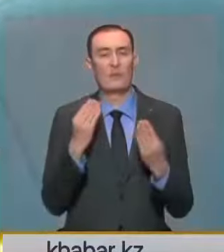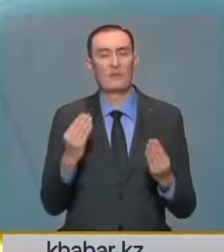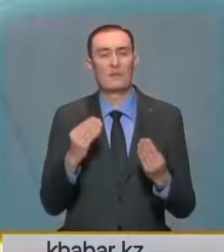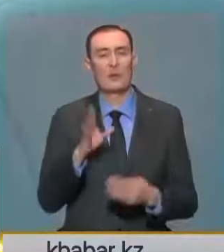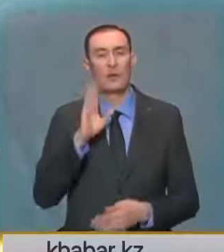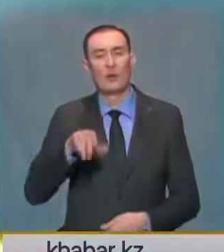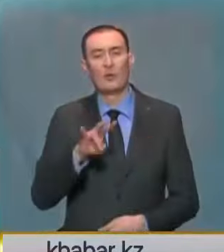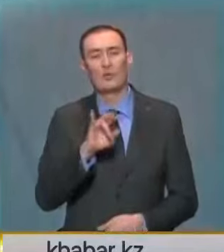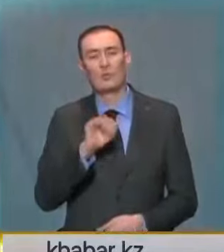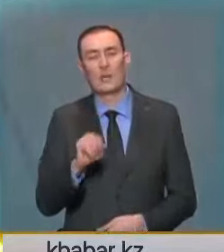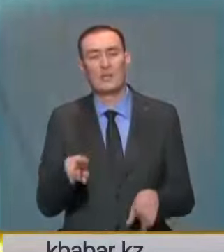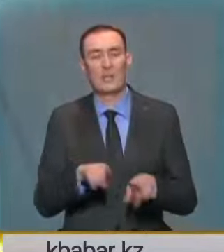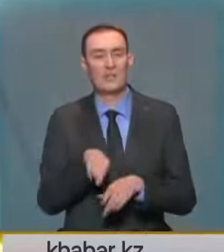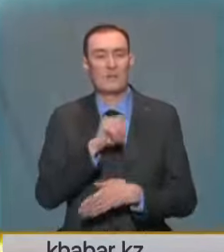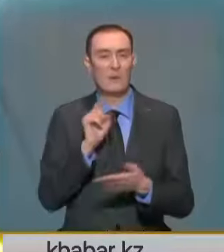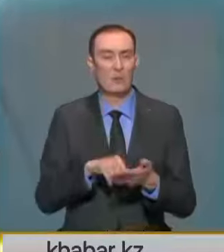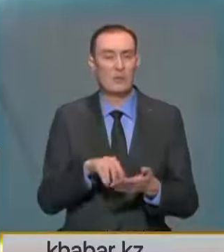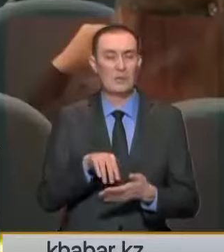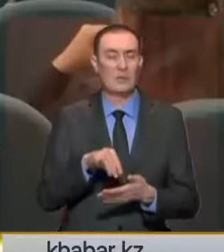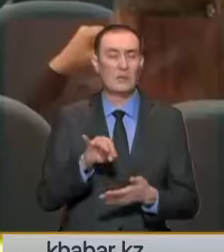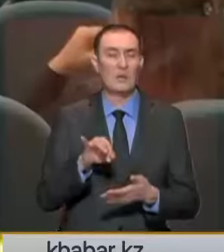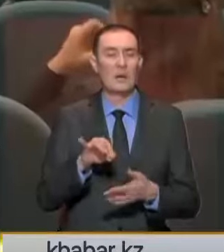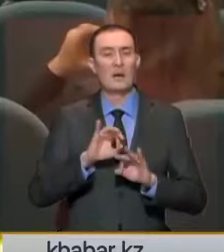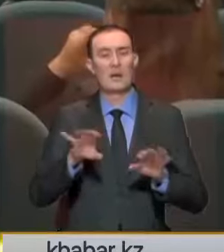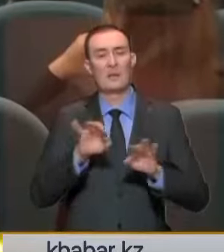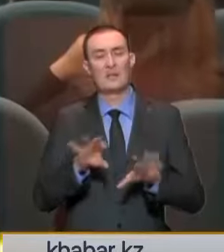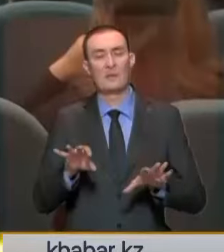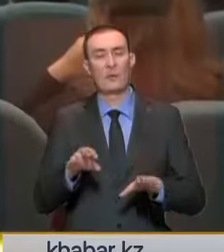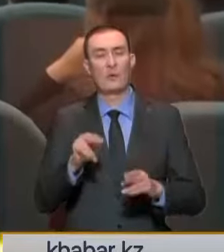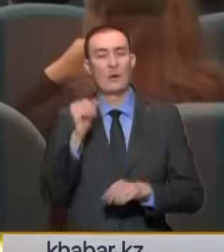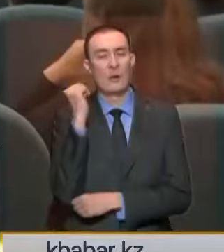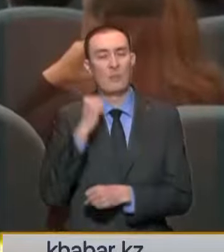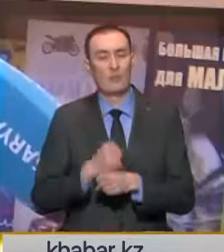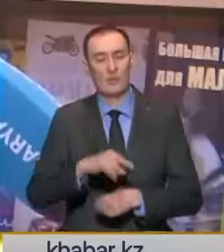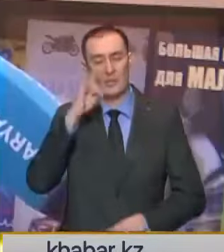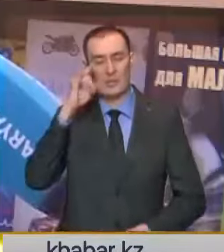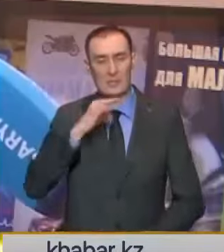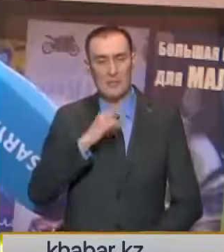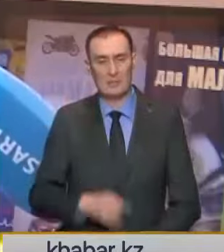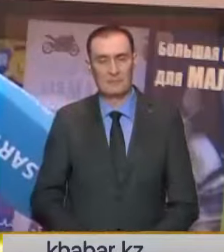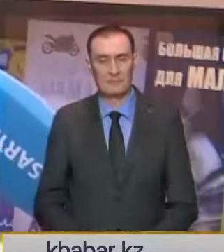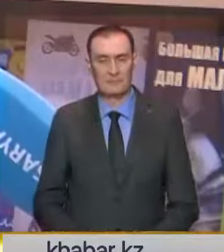Нуры». Поднимал он и социальные проблемы, и рассказывал о тружениках Казахстана.